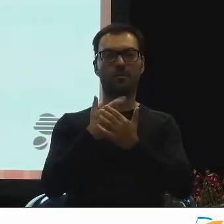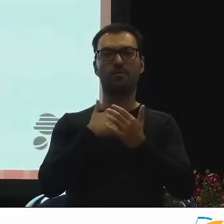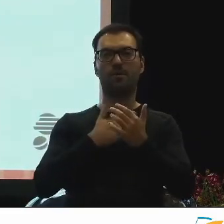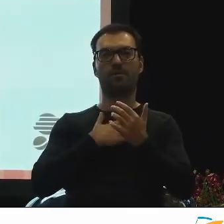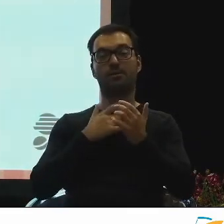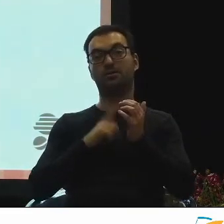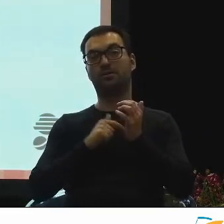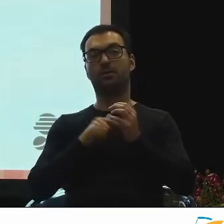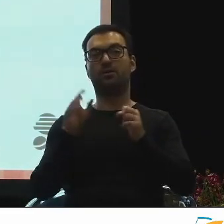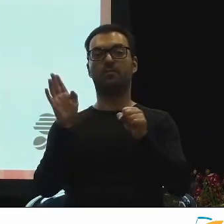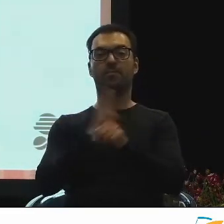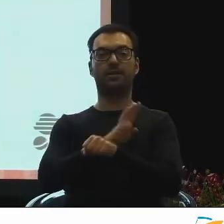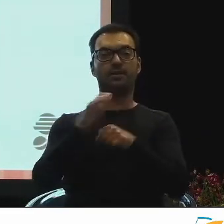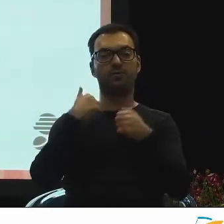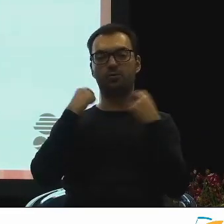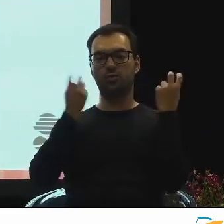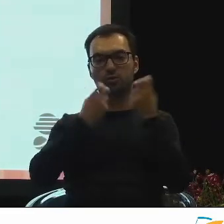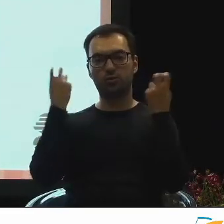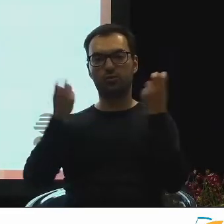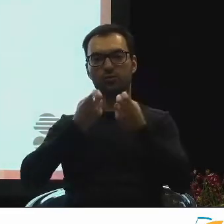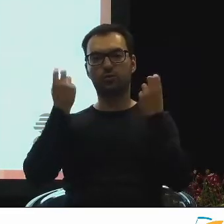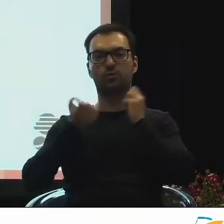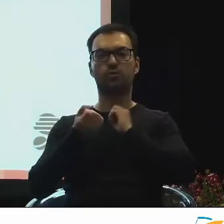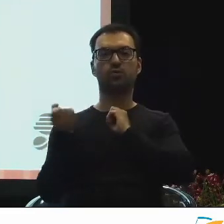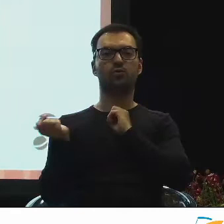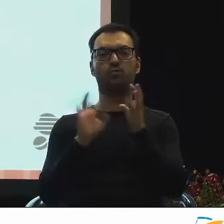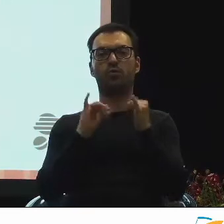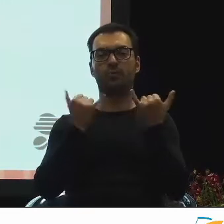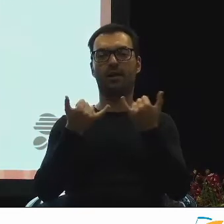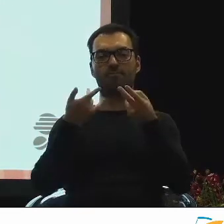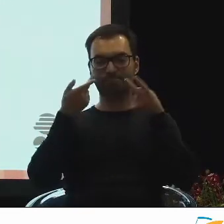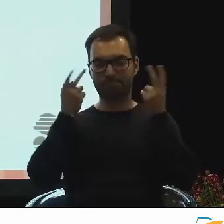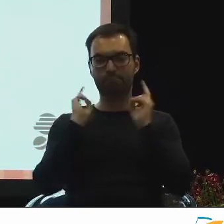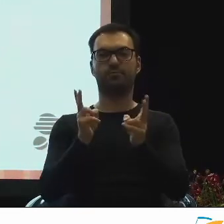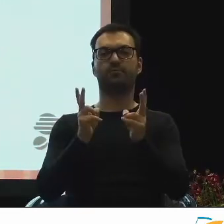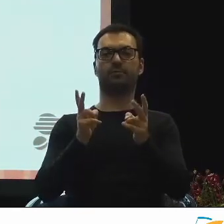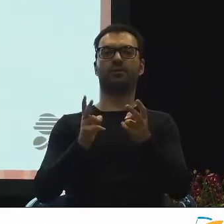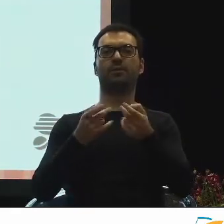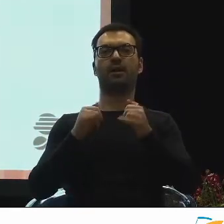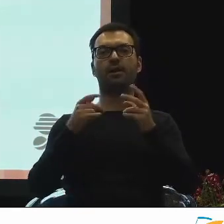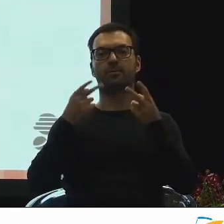mam wrażenie takie, biznes szukał właśnie tego sposobu rzeczywistego